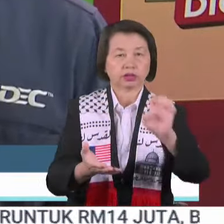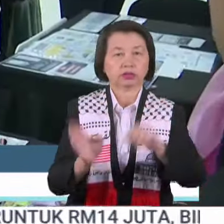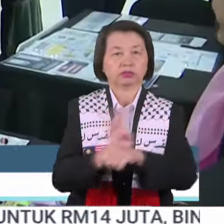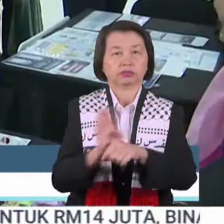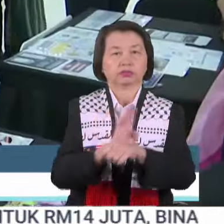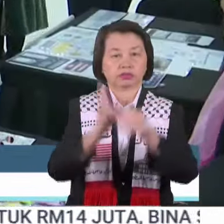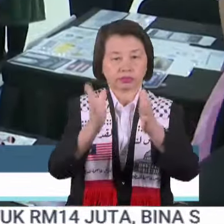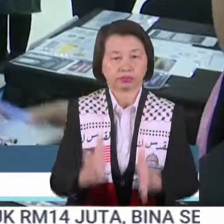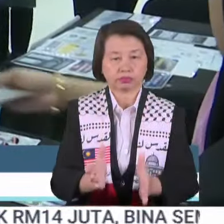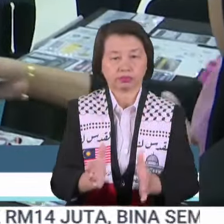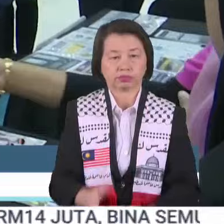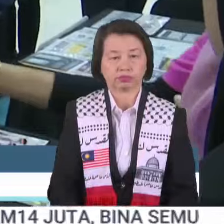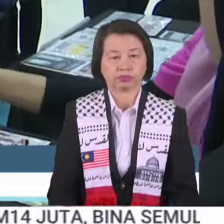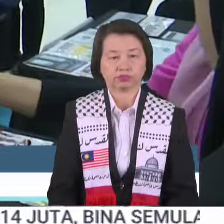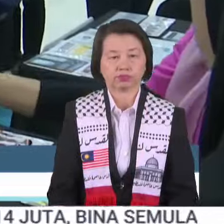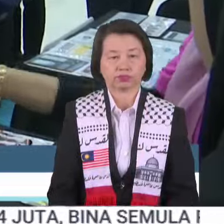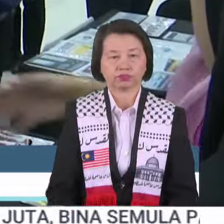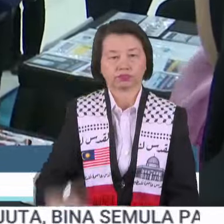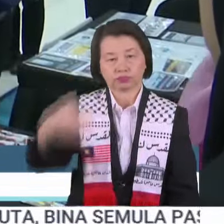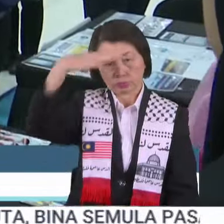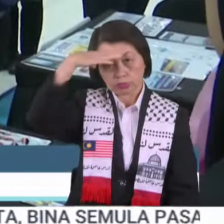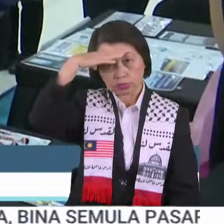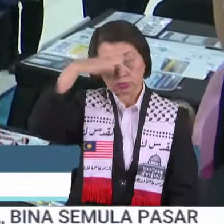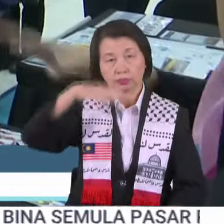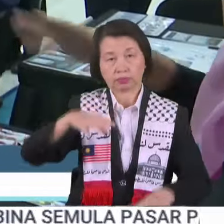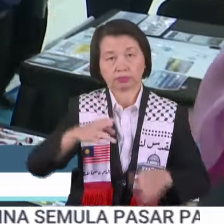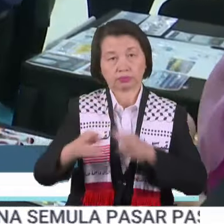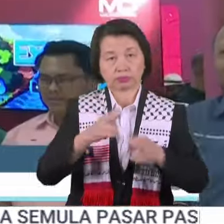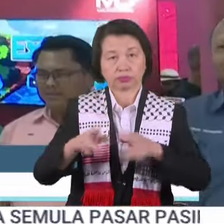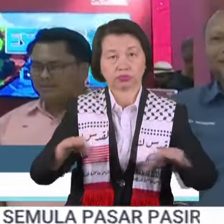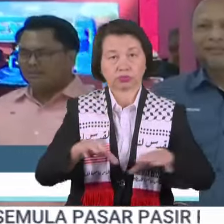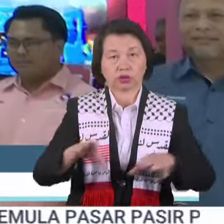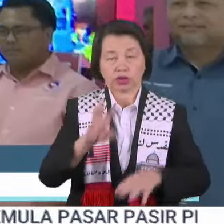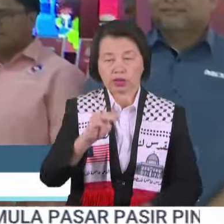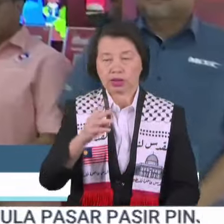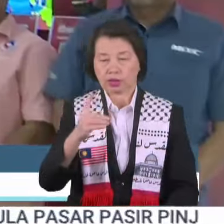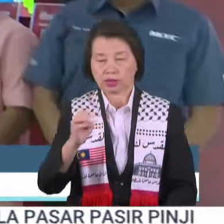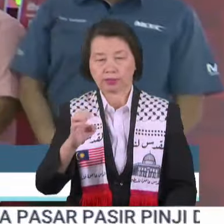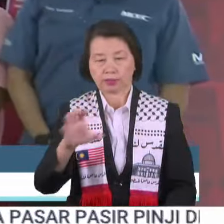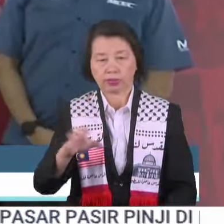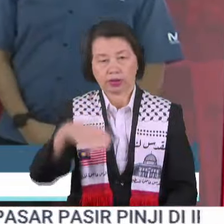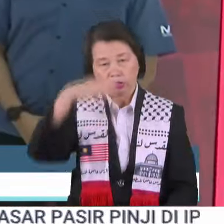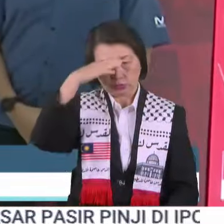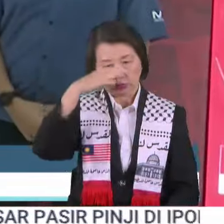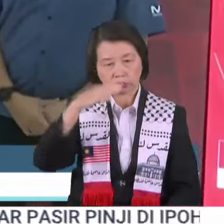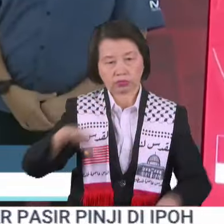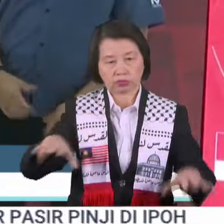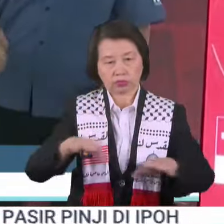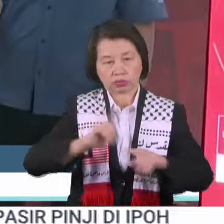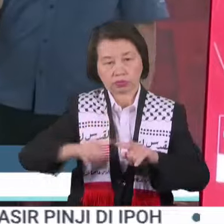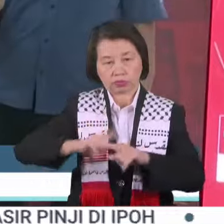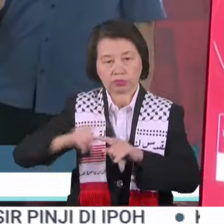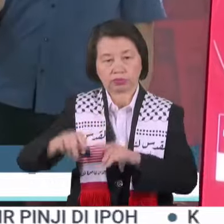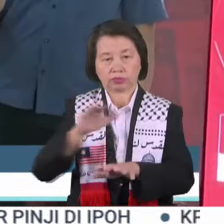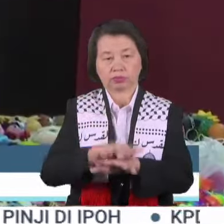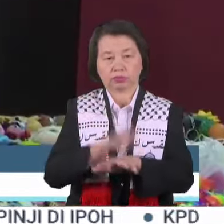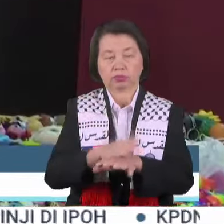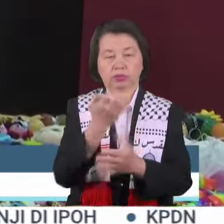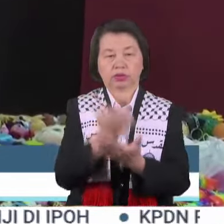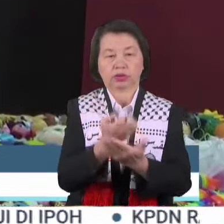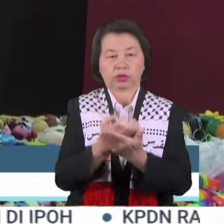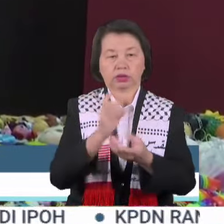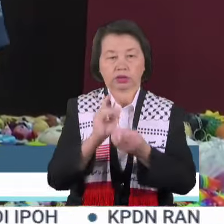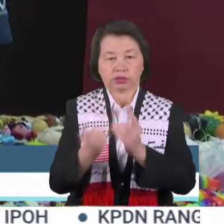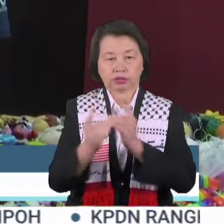tersebut. Sementara itu, Johor menyambut usaha dilakukan MDEC. Johor turut merangka pelbagai pelan dalam merancakkan ekonomi